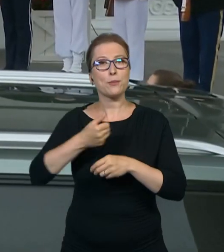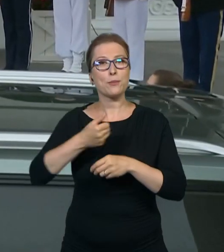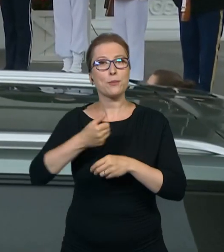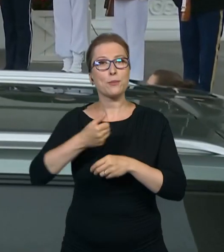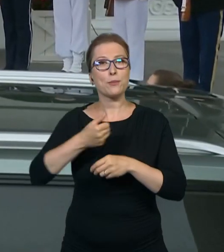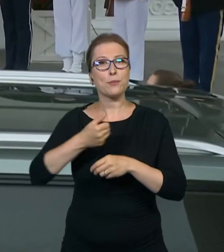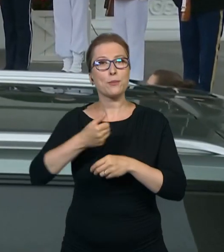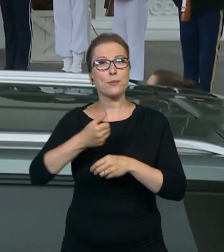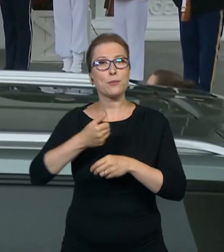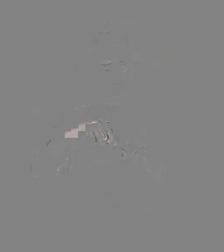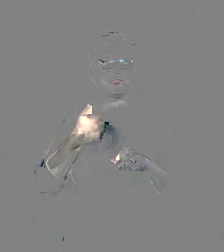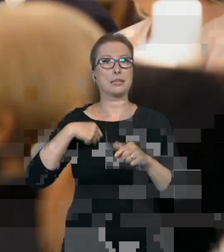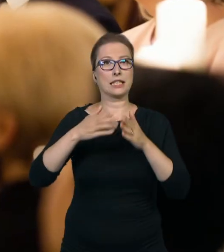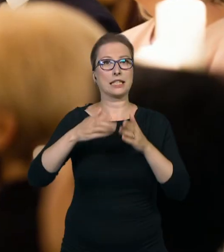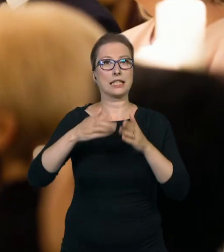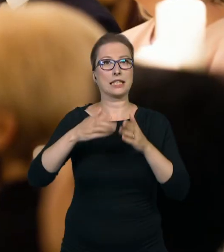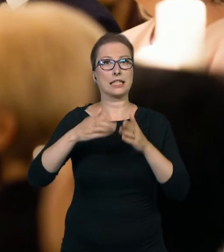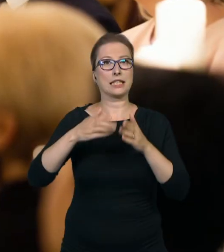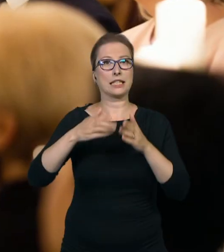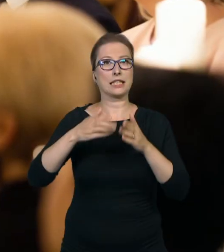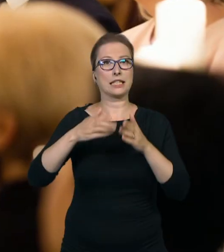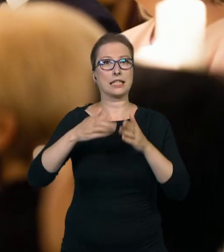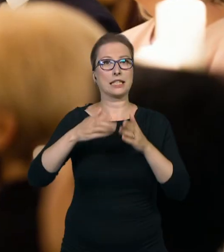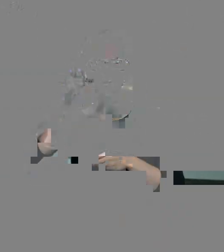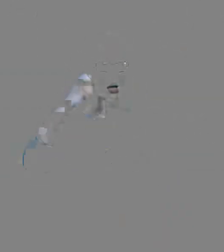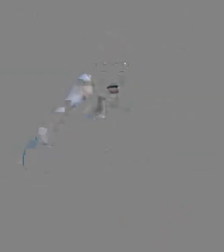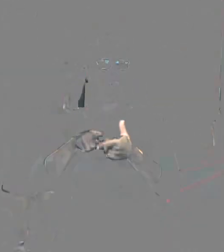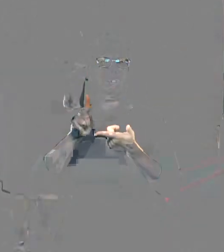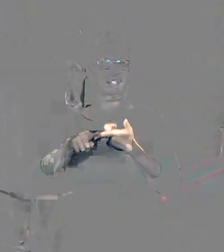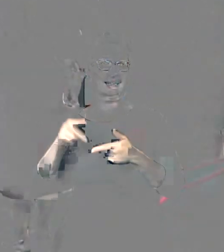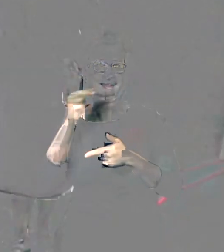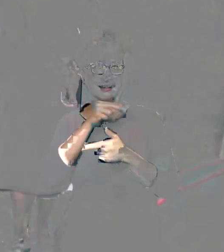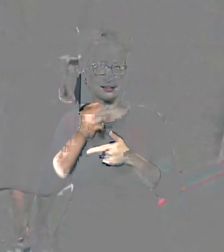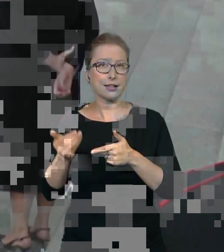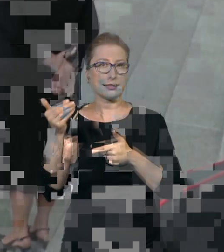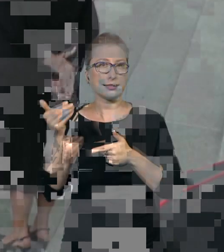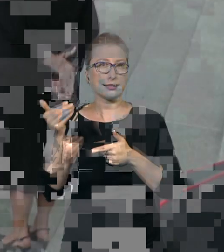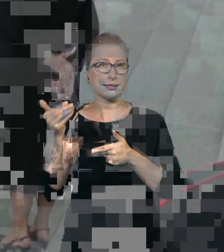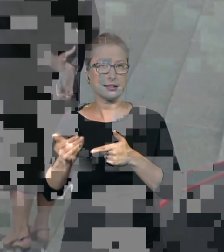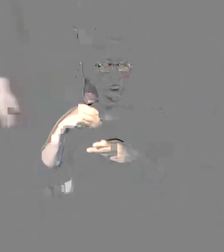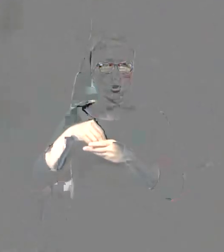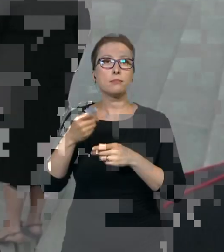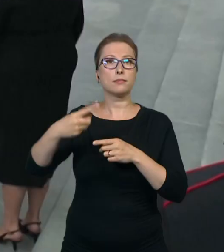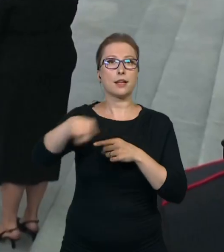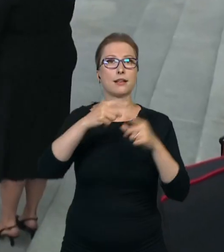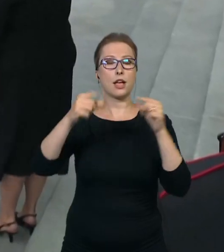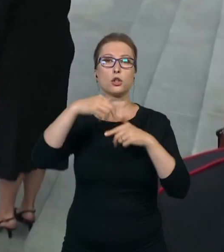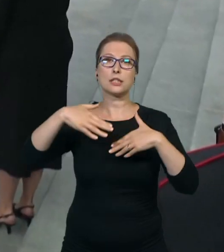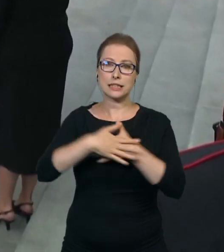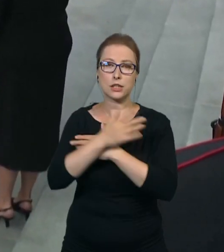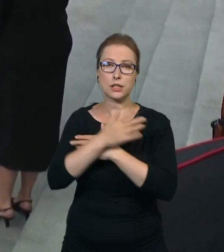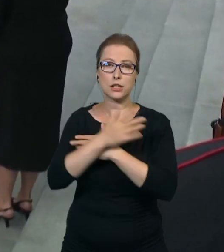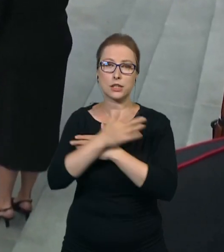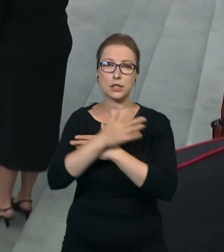podle prezidenta ze zemí zelenským ten se doč prohlášení, že NATO nyní považuje